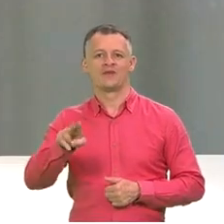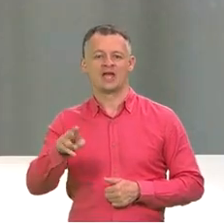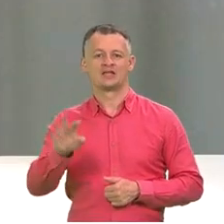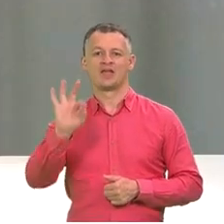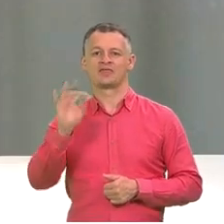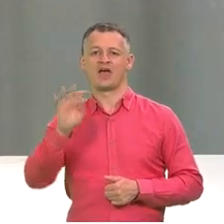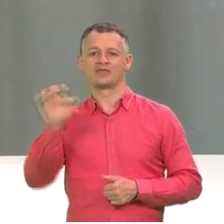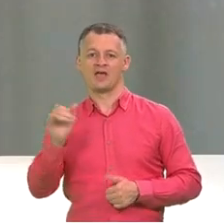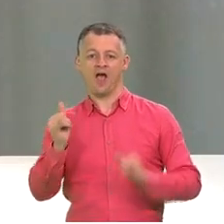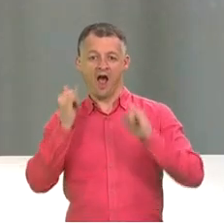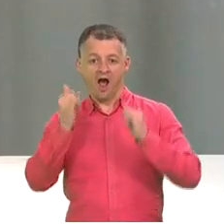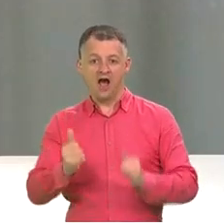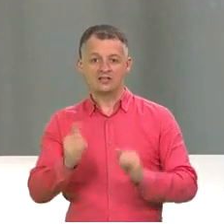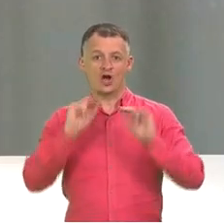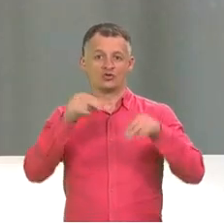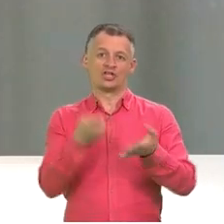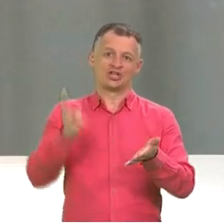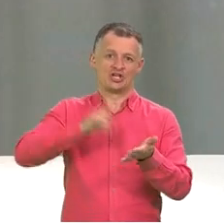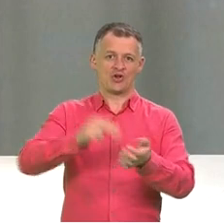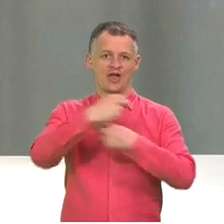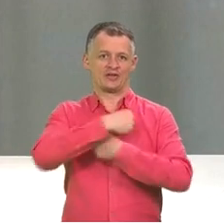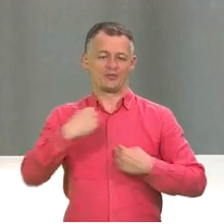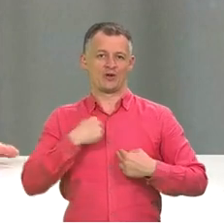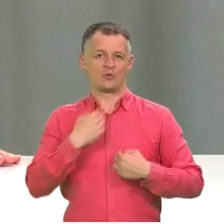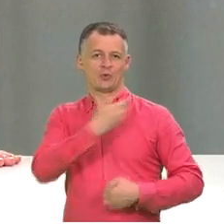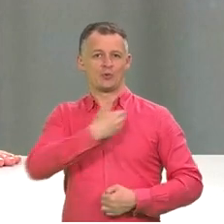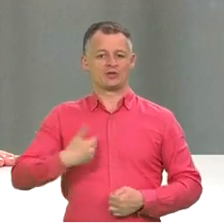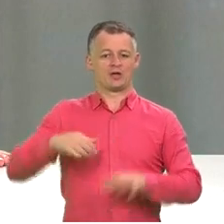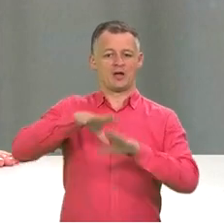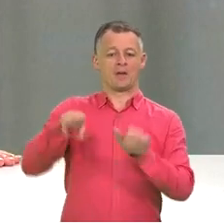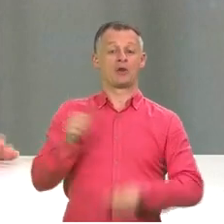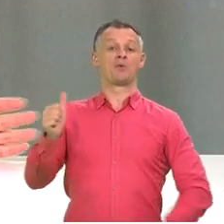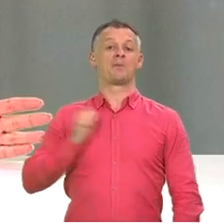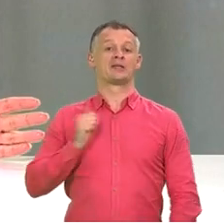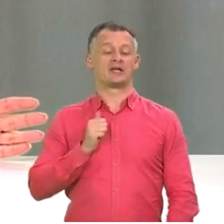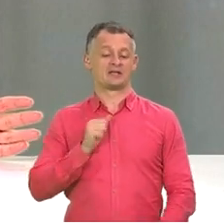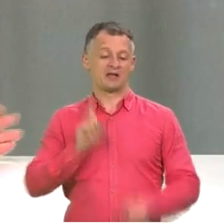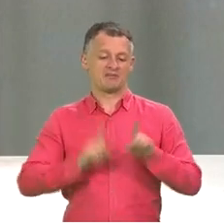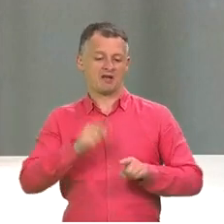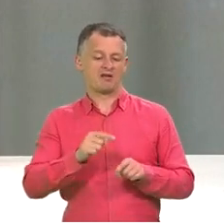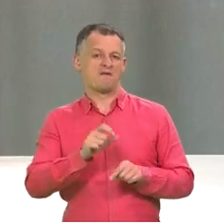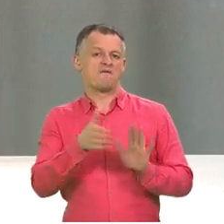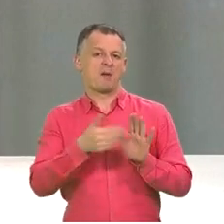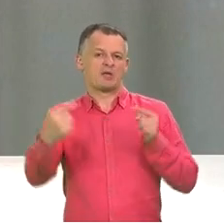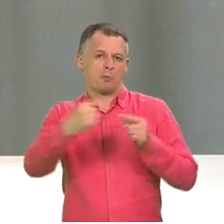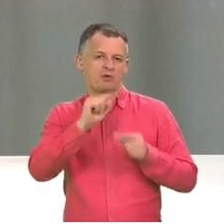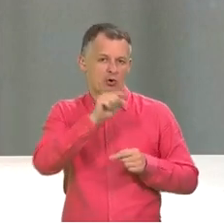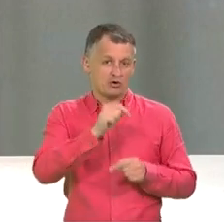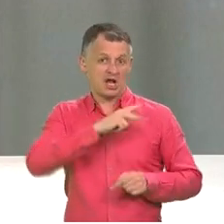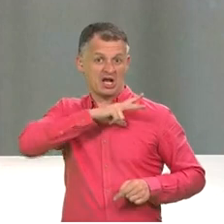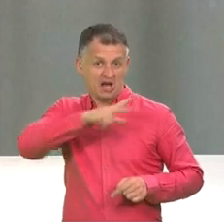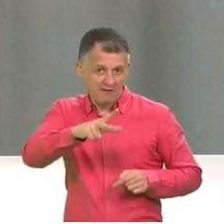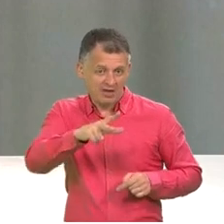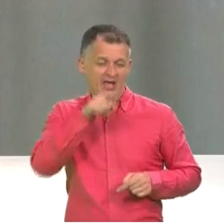Frații Tate au ajuns astăzi din nou la Tribunalul București, au venit flancați de bodyguard și chiar dacă acuzațiile care li se aduc sunt extrem de